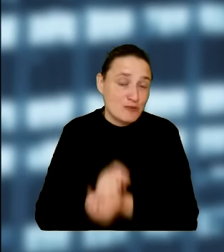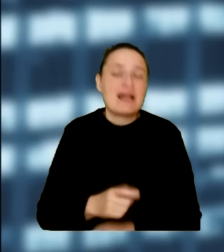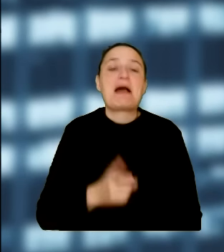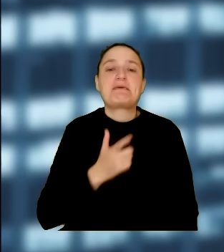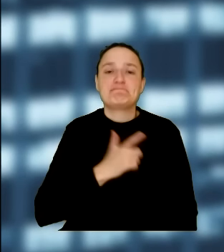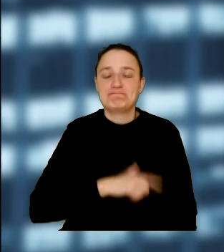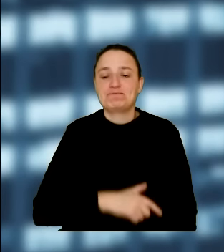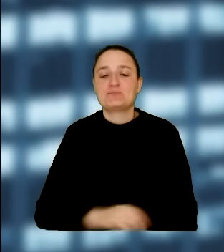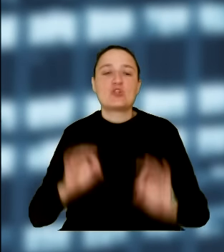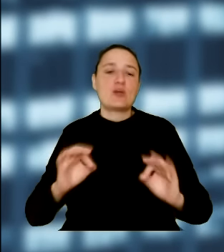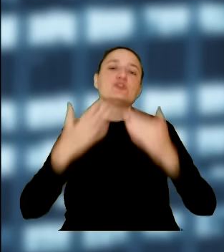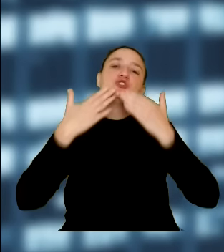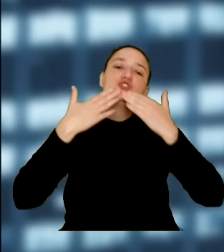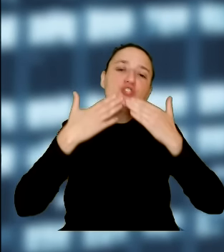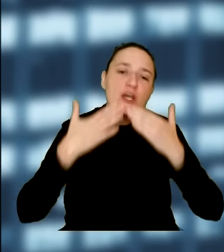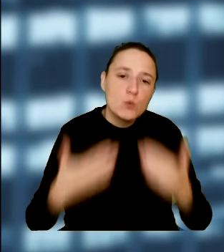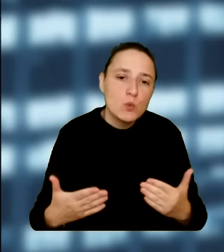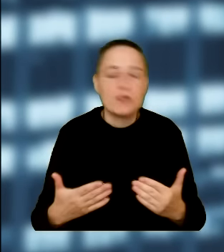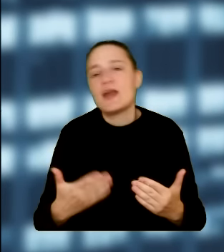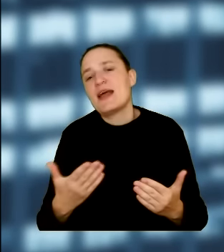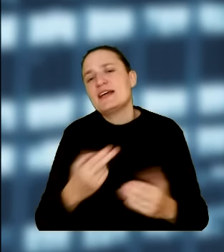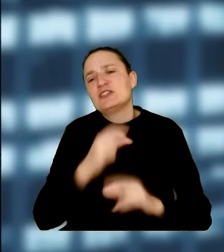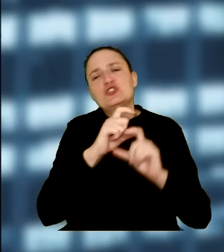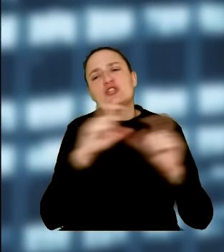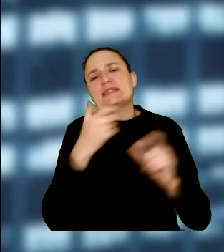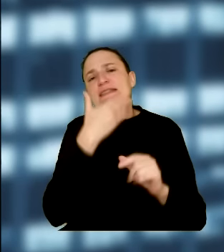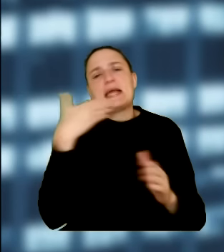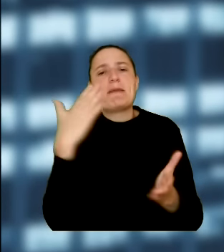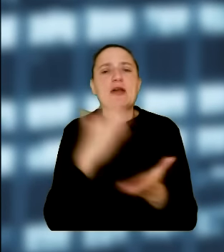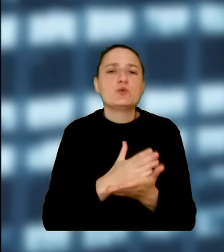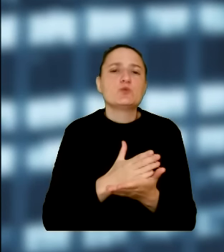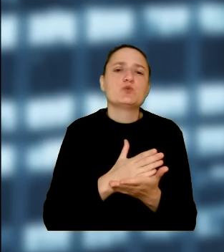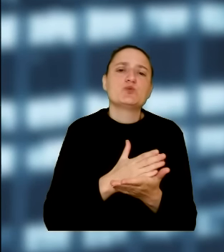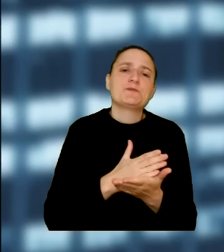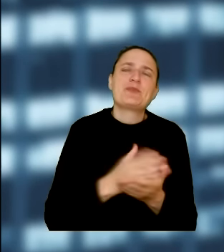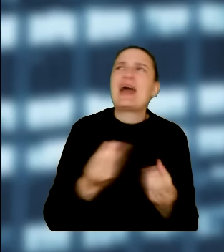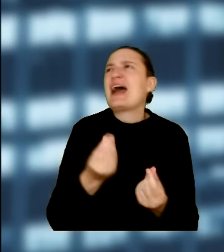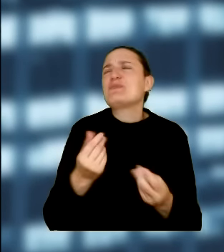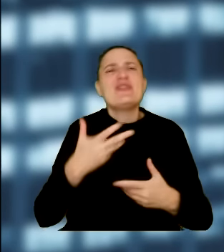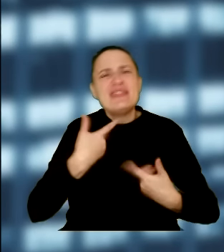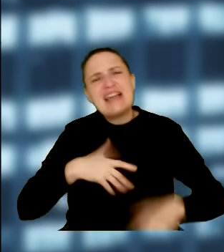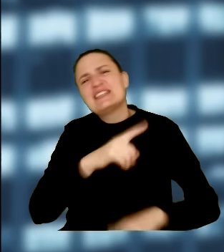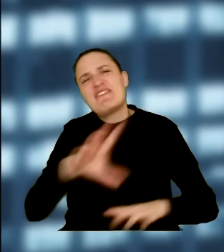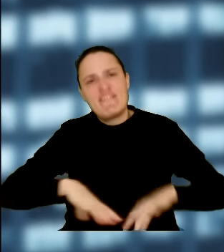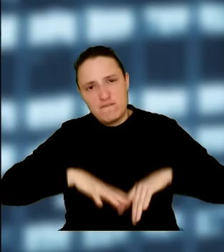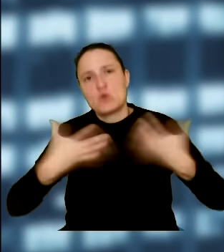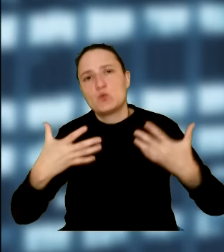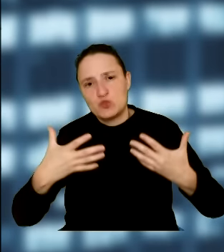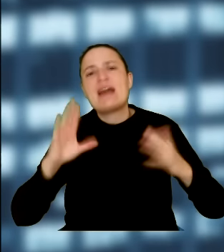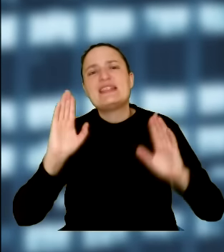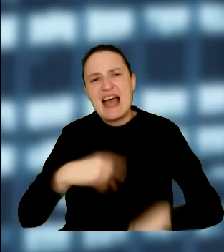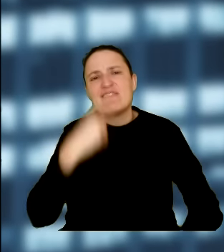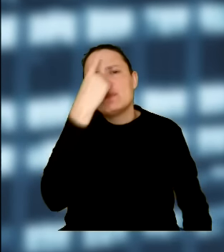państwu dziękuję. Nie zdążę opowiedzieć o tym, że nie chcę państwa wkurzać. No, nawet taka Portugalia,